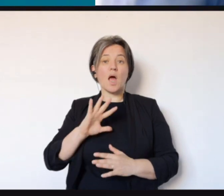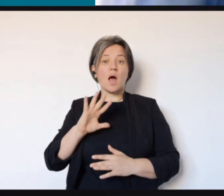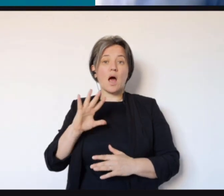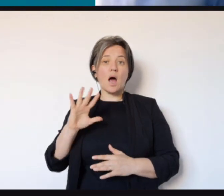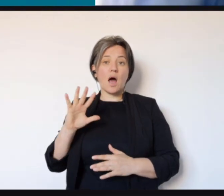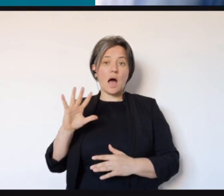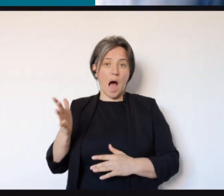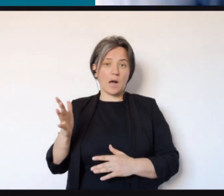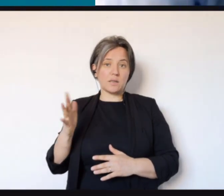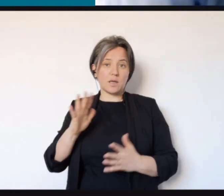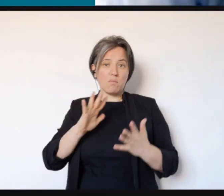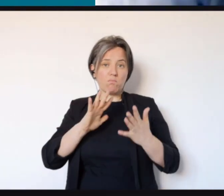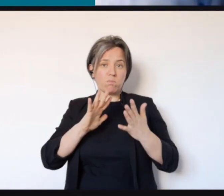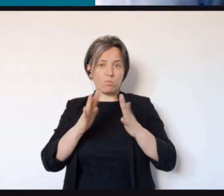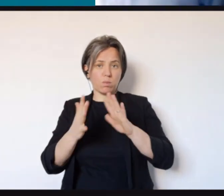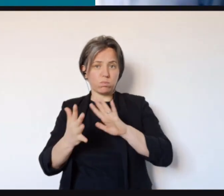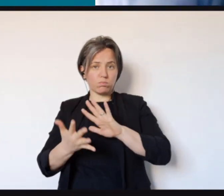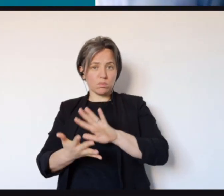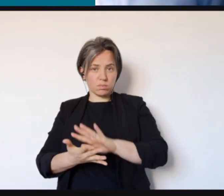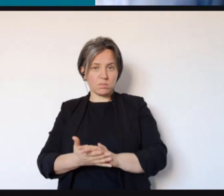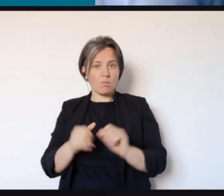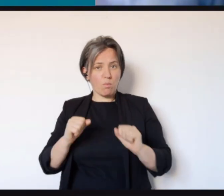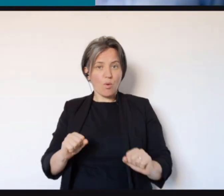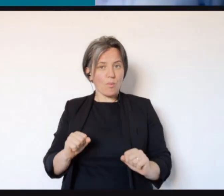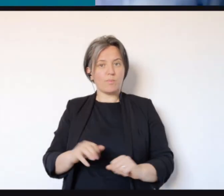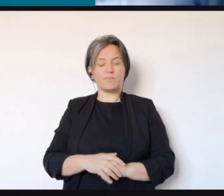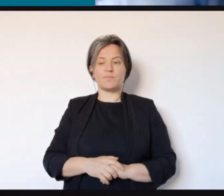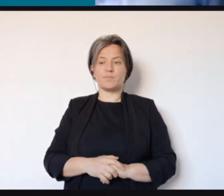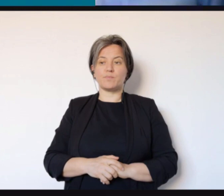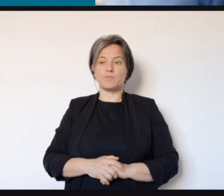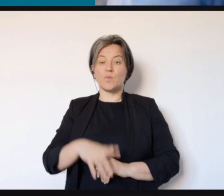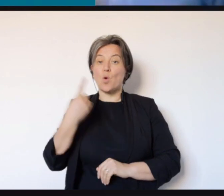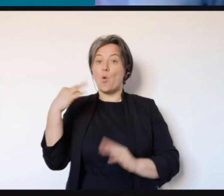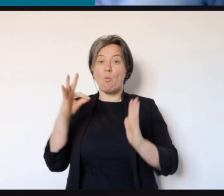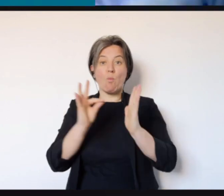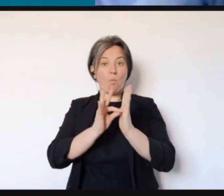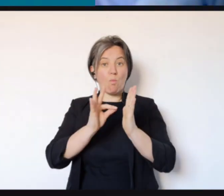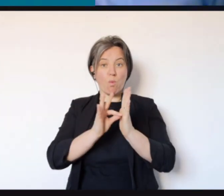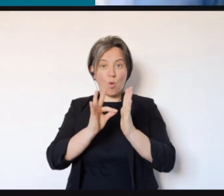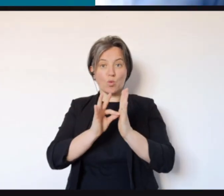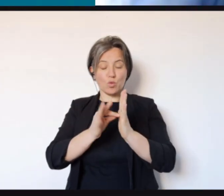altri passaggi. Un aspetto che sicuramente